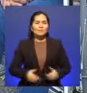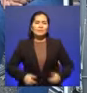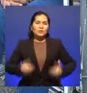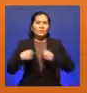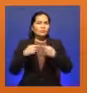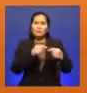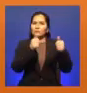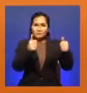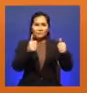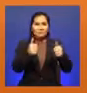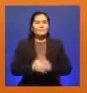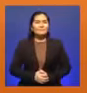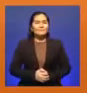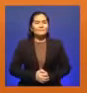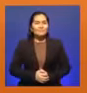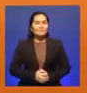ค่ะ